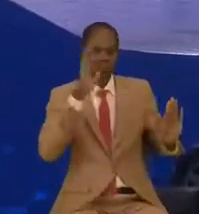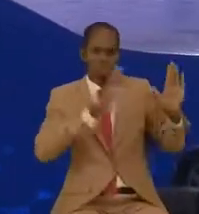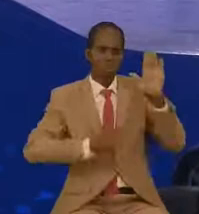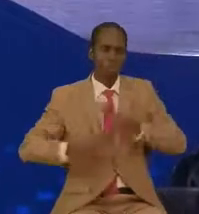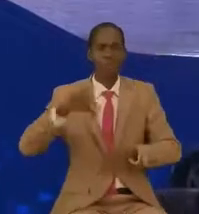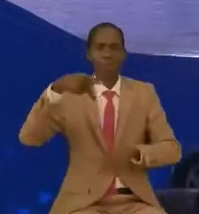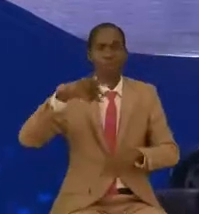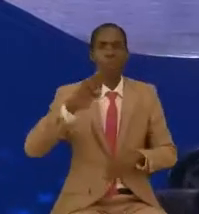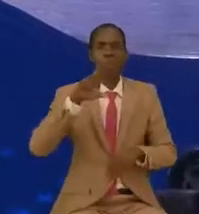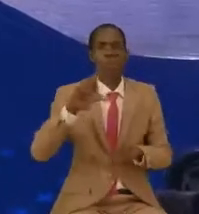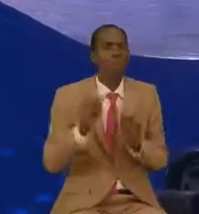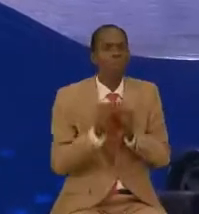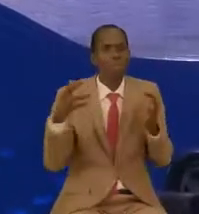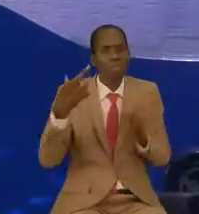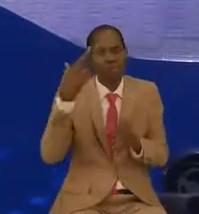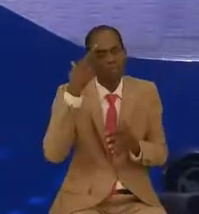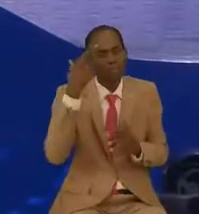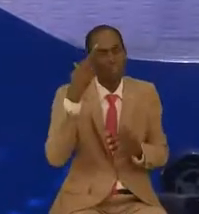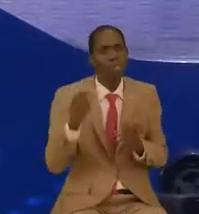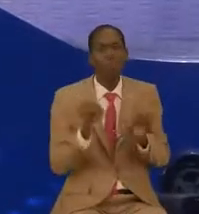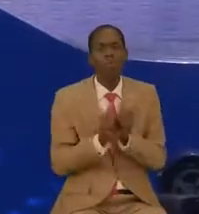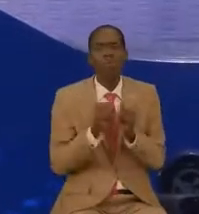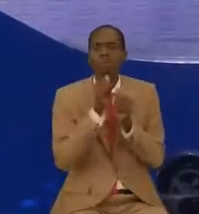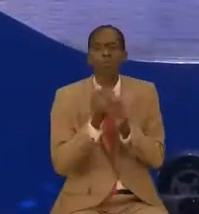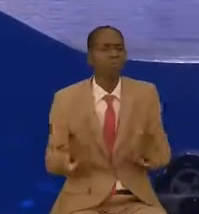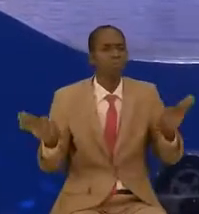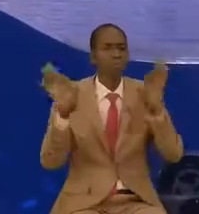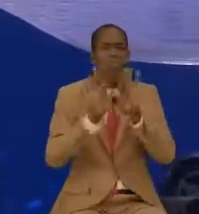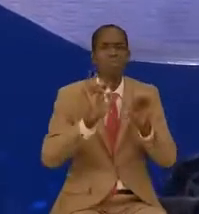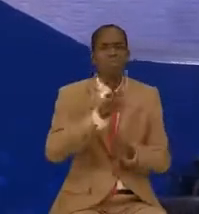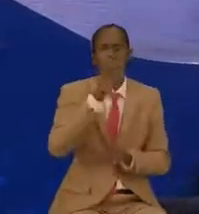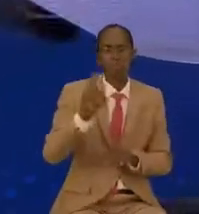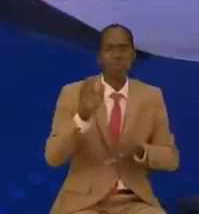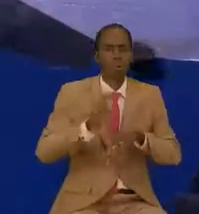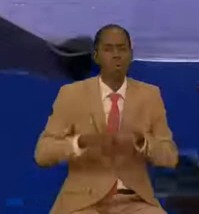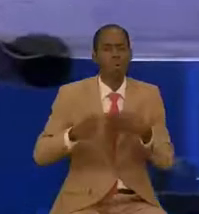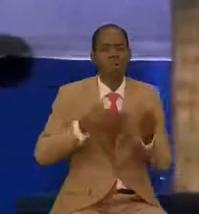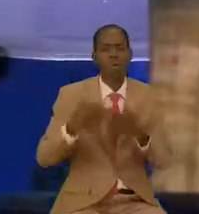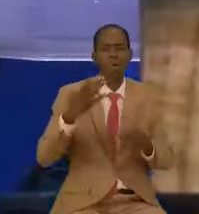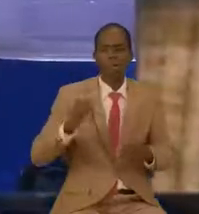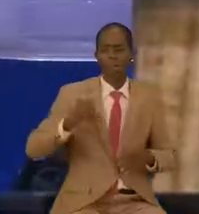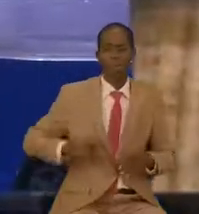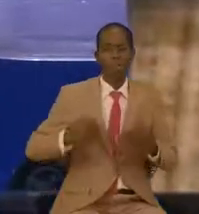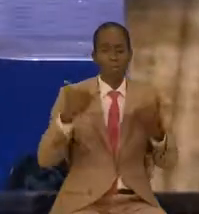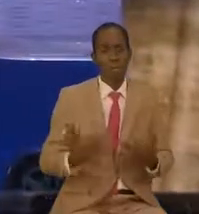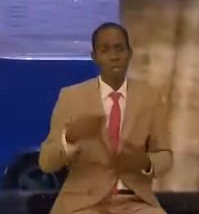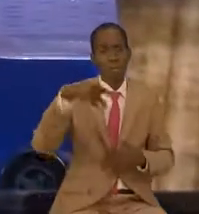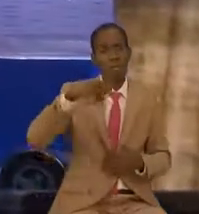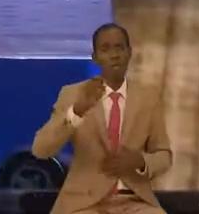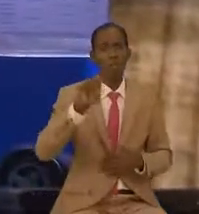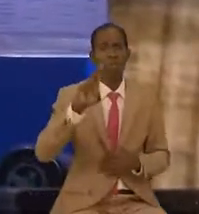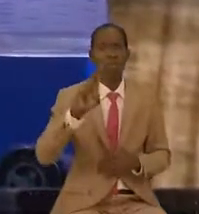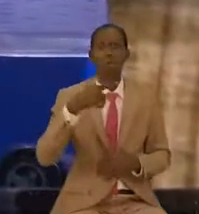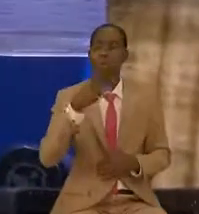le dira, il faisait de la peine. Alors, il y a des questions inutiles sur la